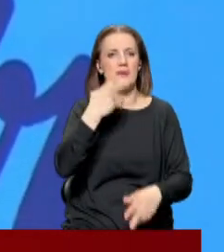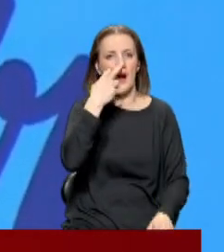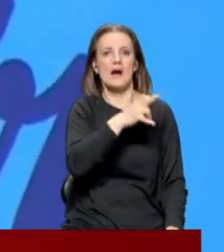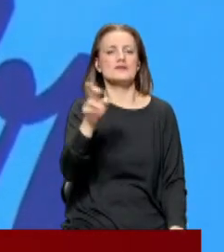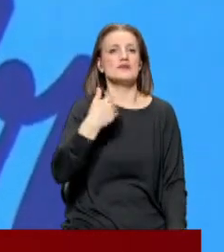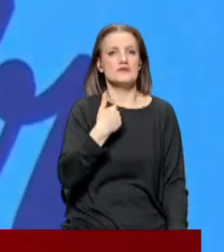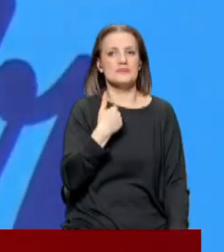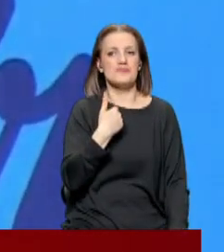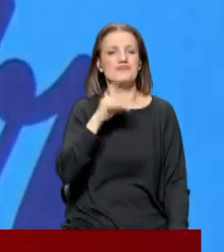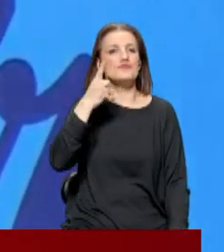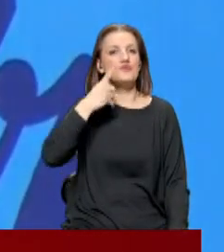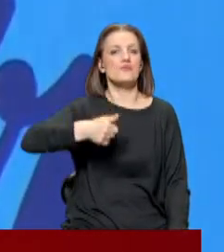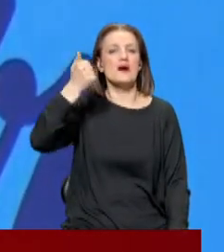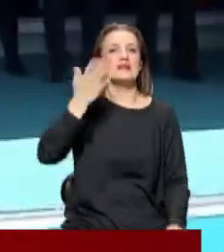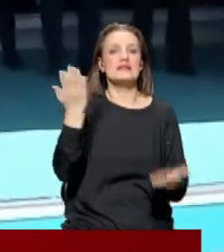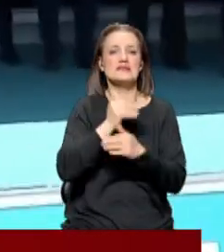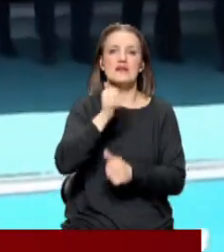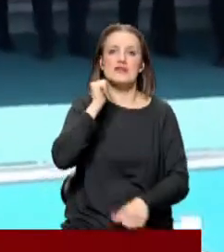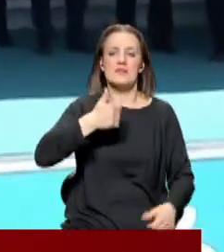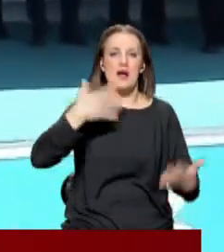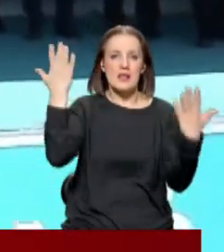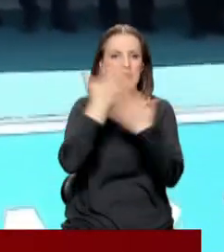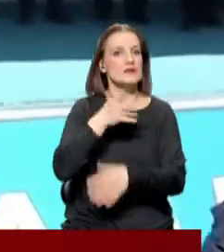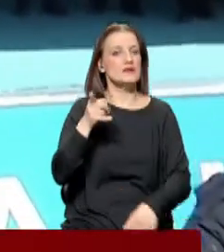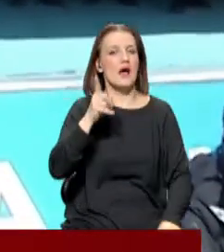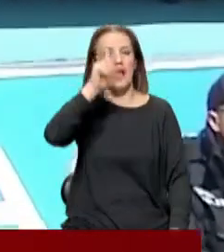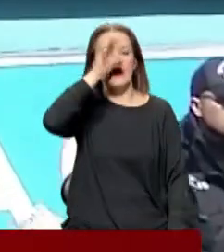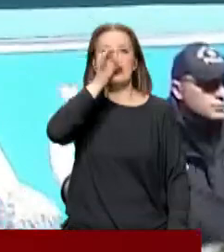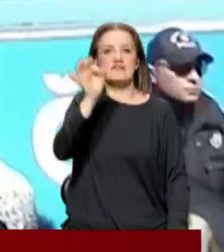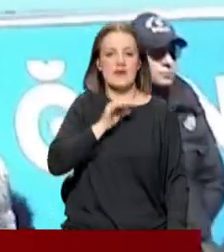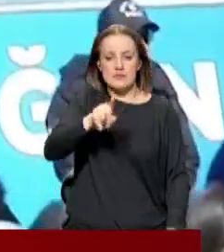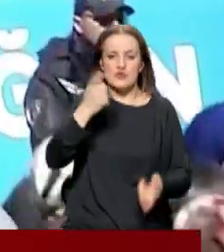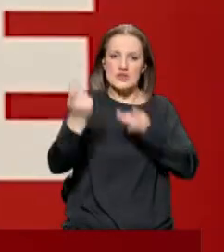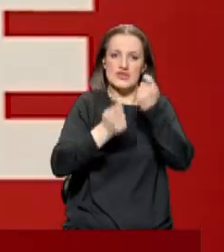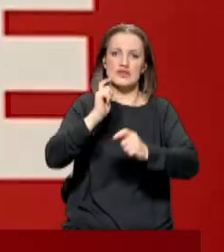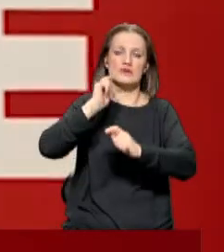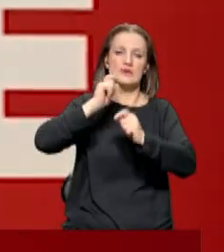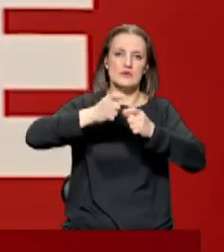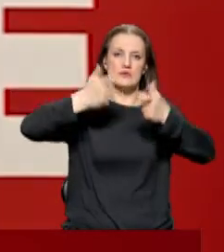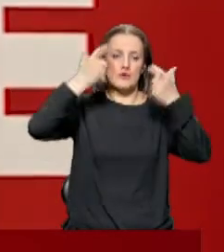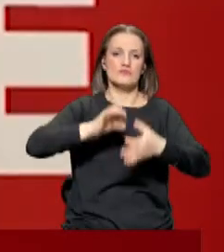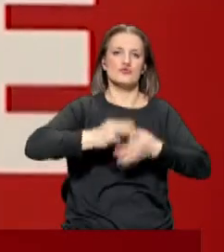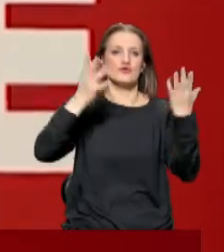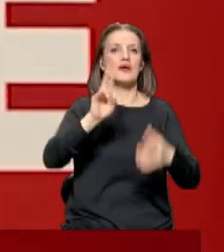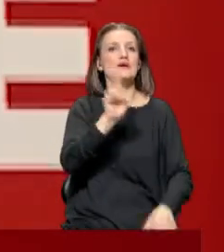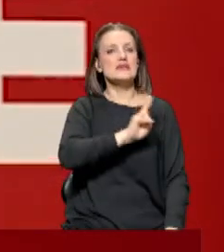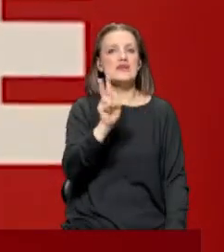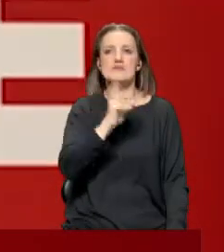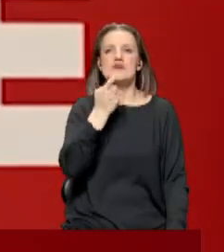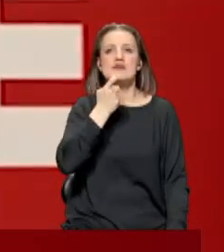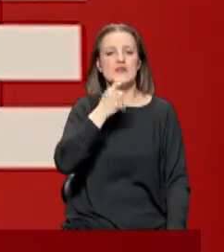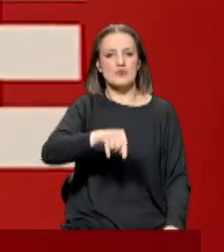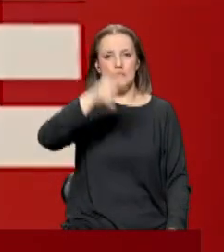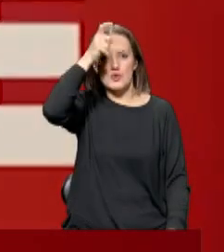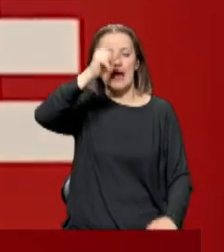Sayın Cumhurbaşkanımız ne zaman yanılttı? Allah'ın izniyle bu işlerin üstesinden geleceğiz. 20 yıldır ülkeyi batırdılar.